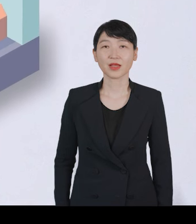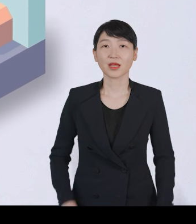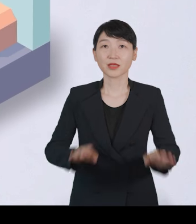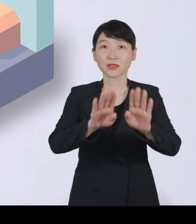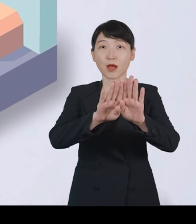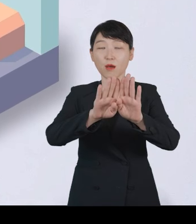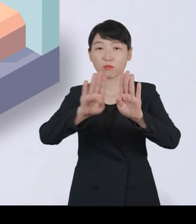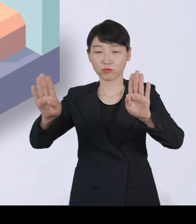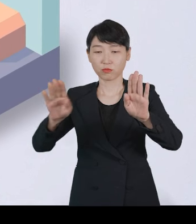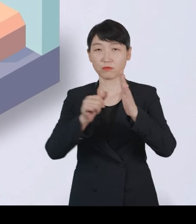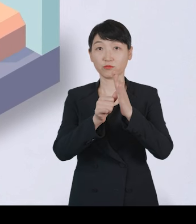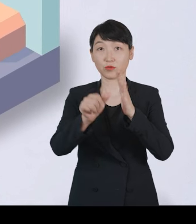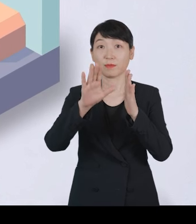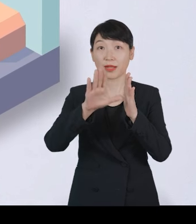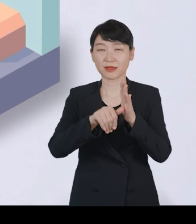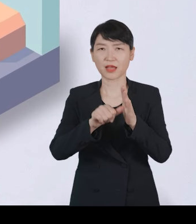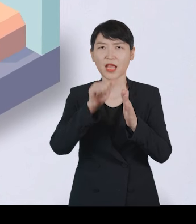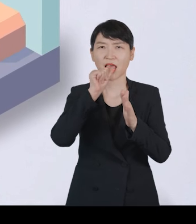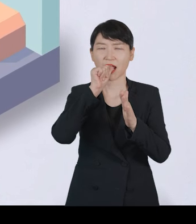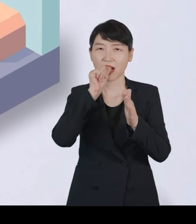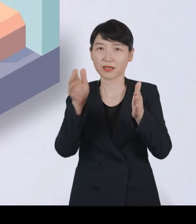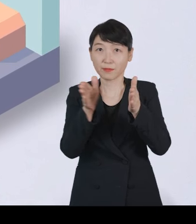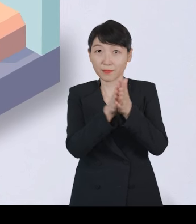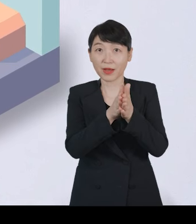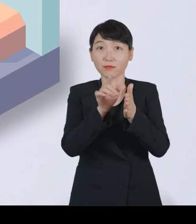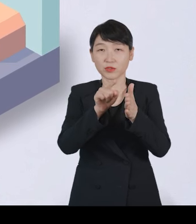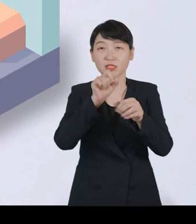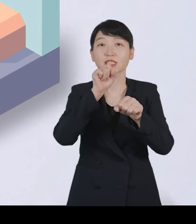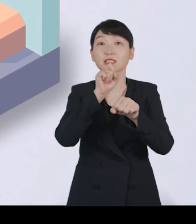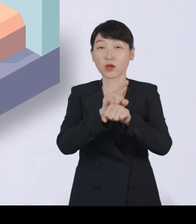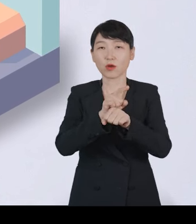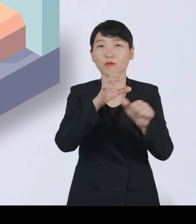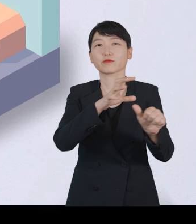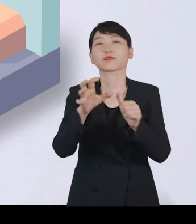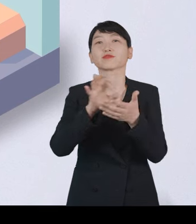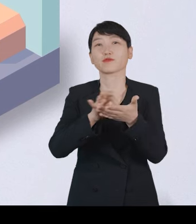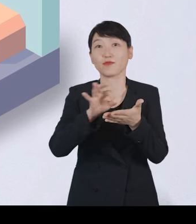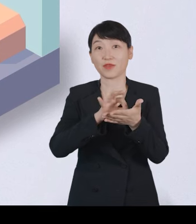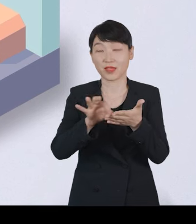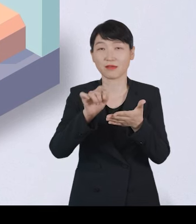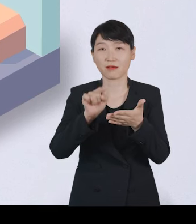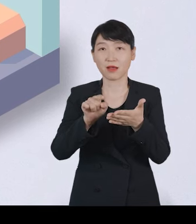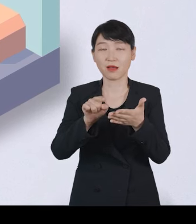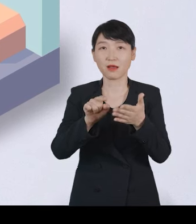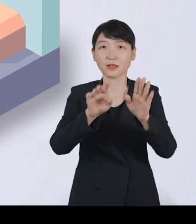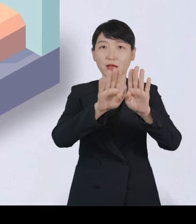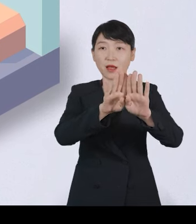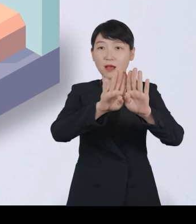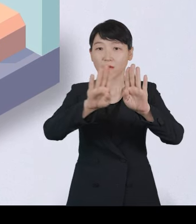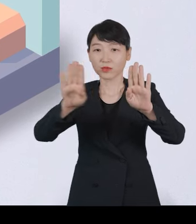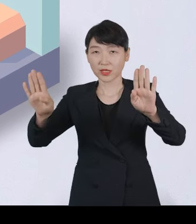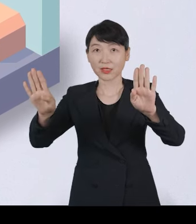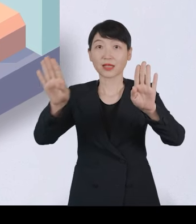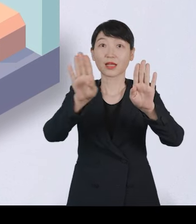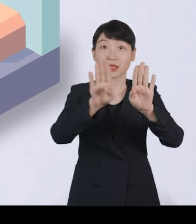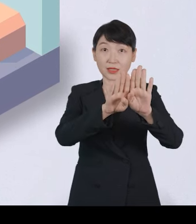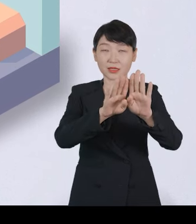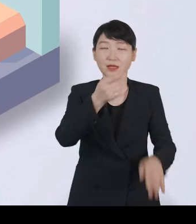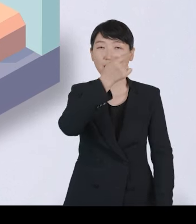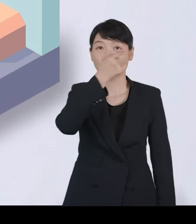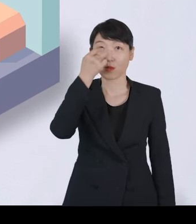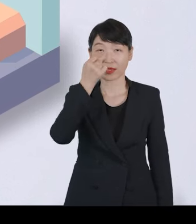문열림 센서는 문을 통해 출입할 때 자석식 접점을 통해 신호를 발생시키며 이를 통해 해당 호실